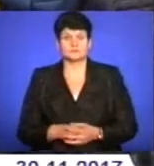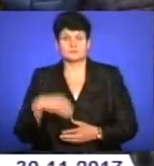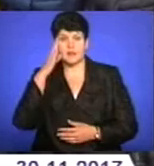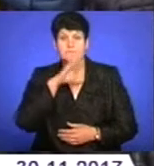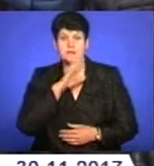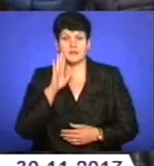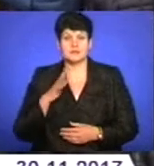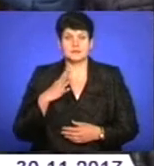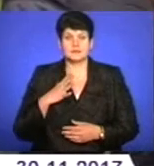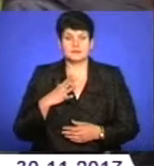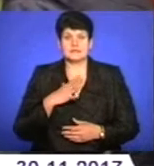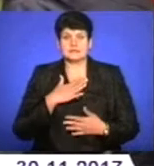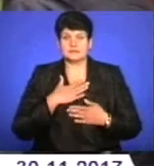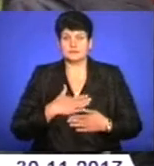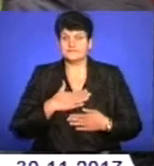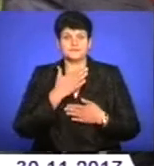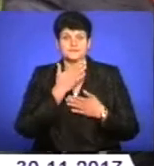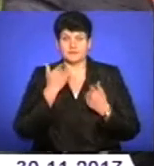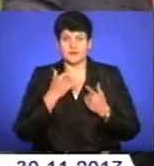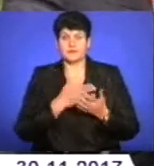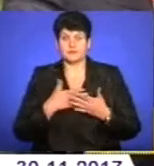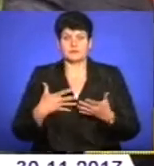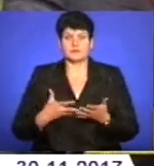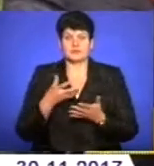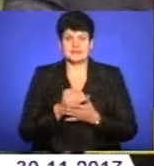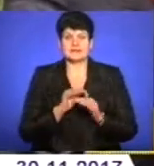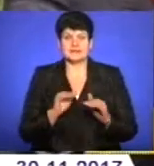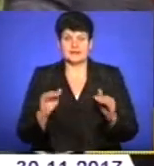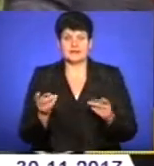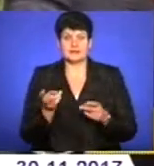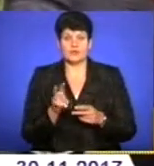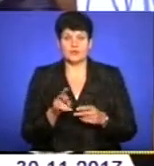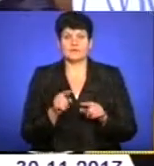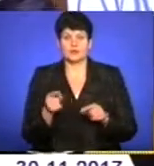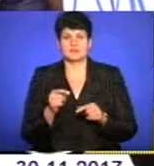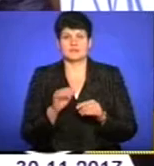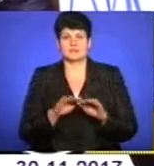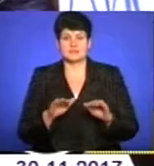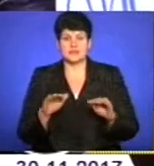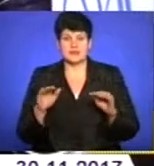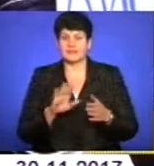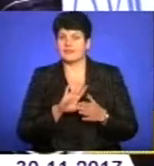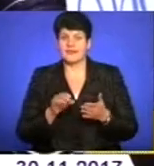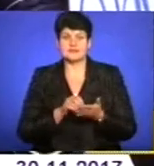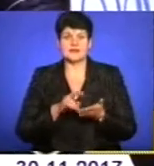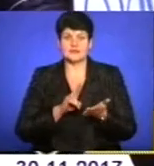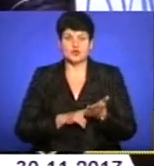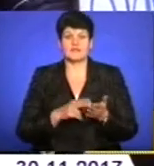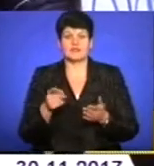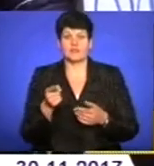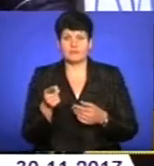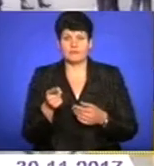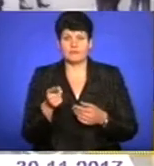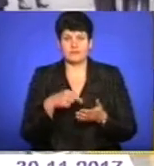Батьків не влаштовує рішення міської ради, в якому йдеться про те, що за дітей, які ходять в тернопільські садки, але не зареєстровані в місті, доведеться